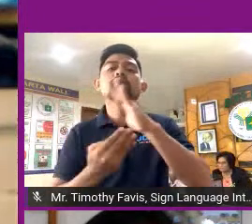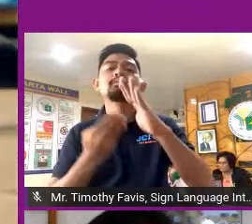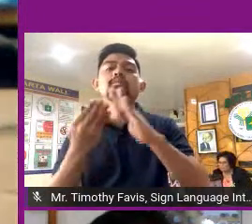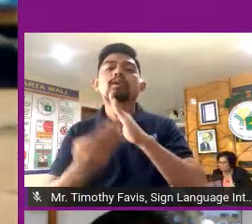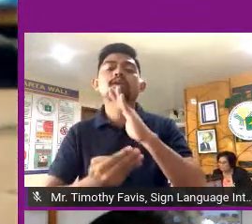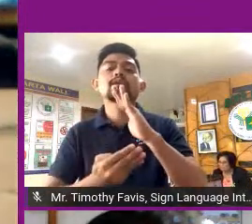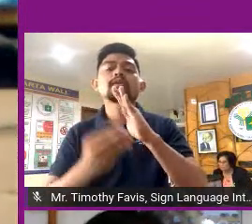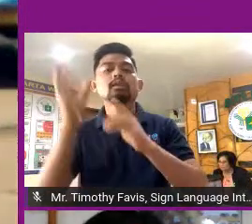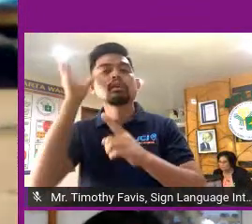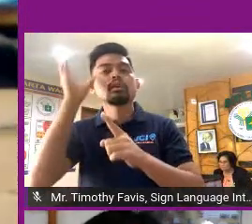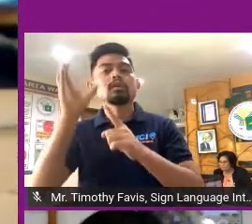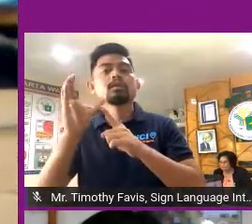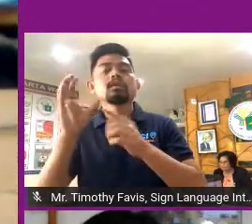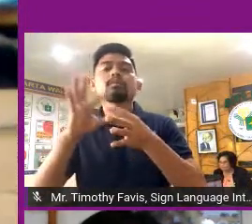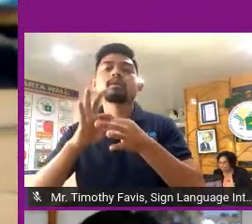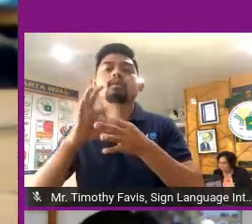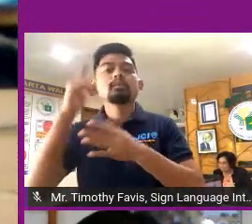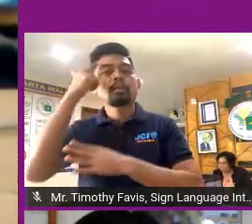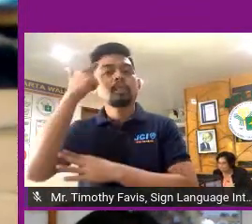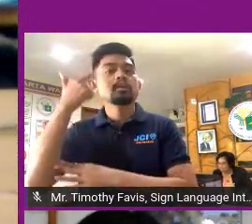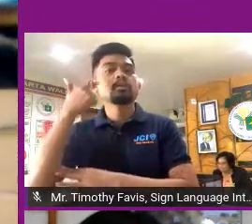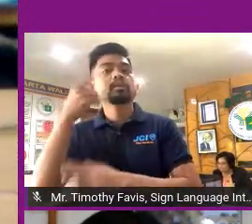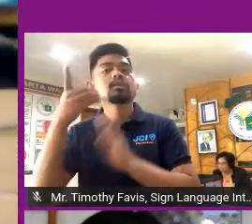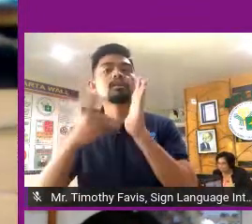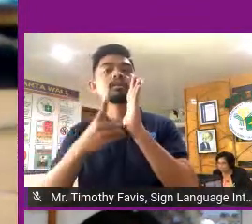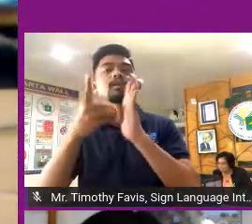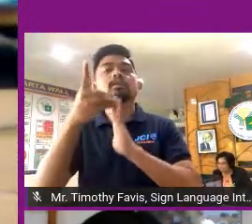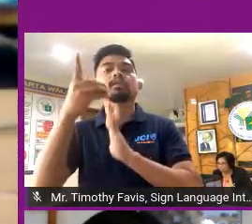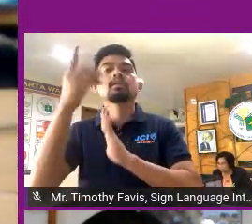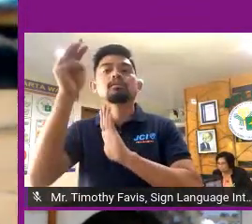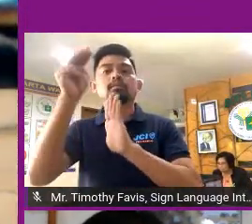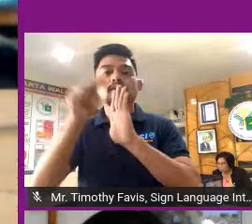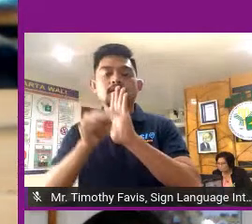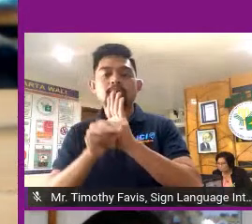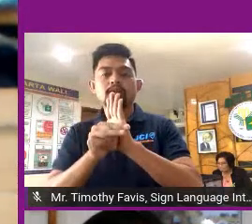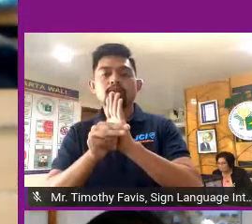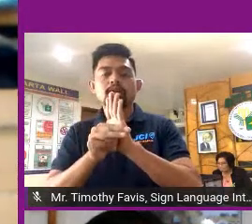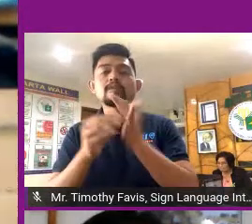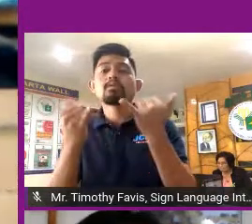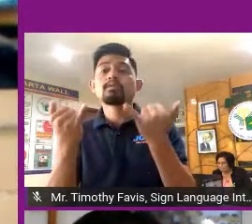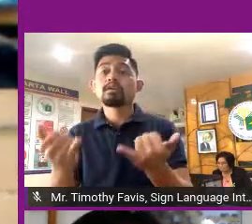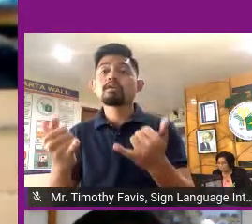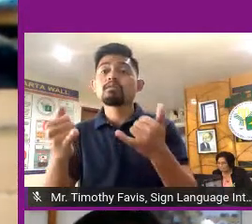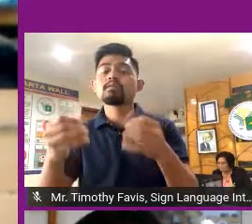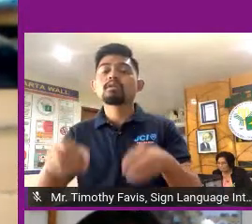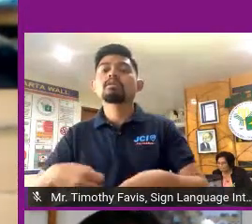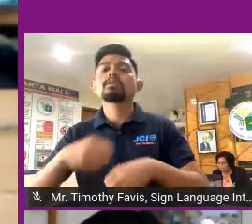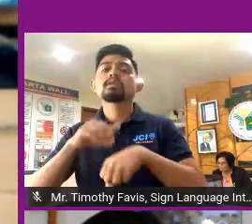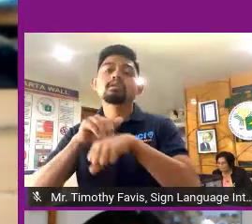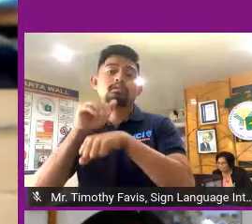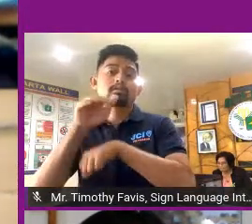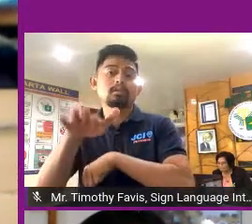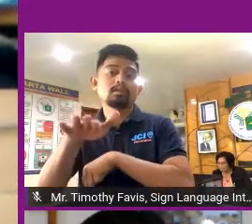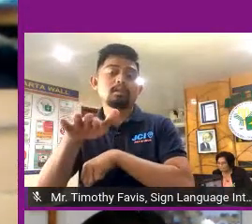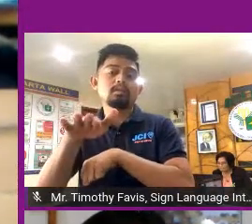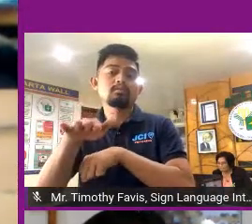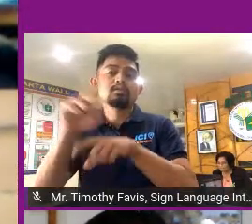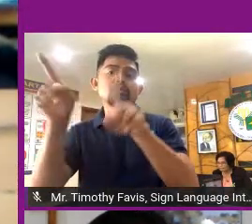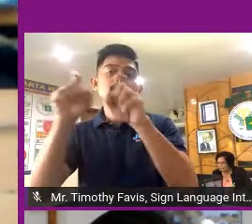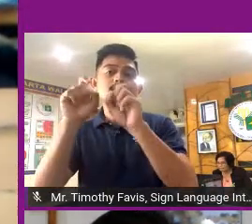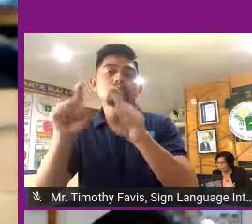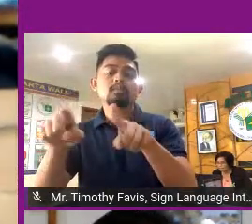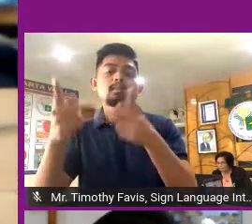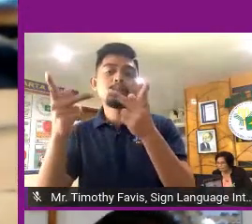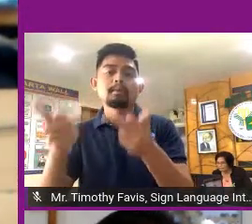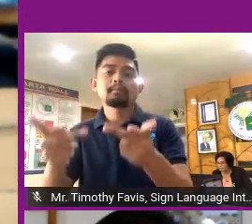ng gender and development. So we will be now posting the link of daily assessment. Pakiabangan na lang po dun sa ating